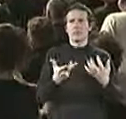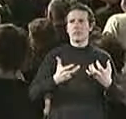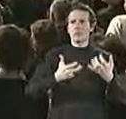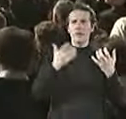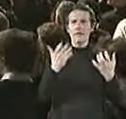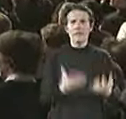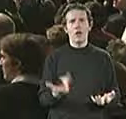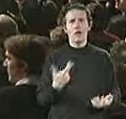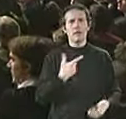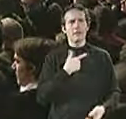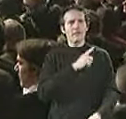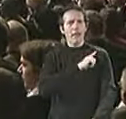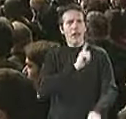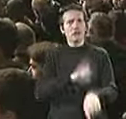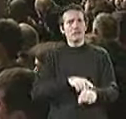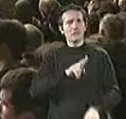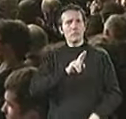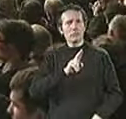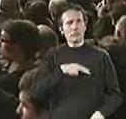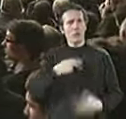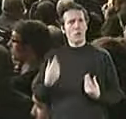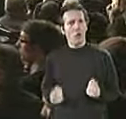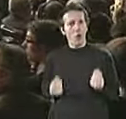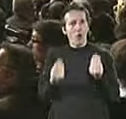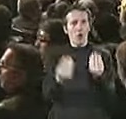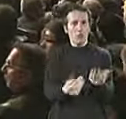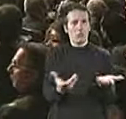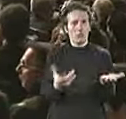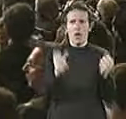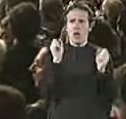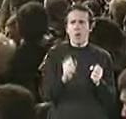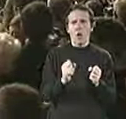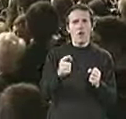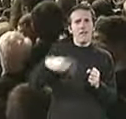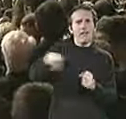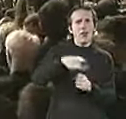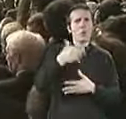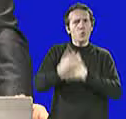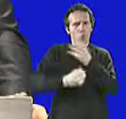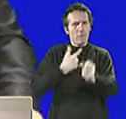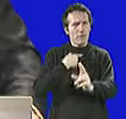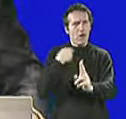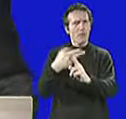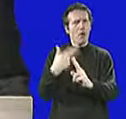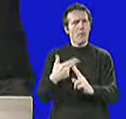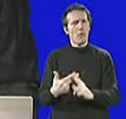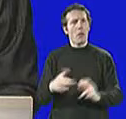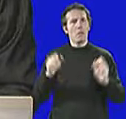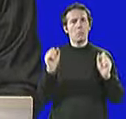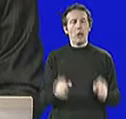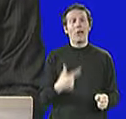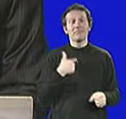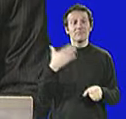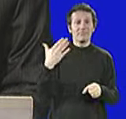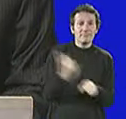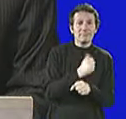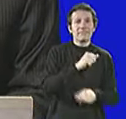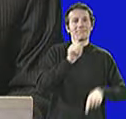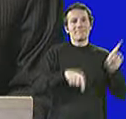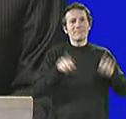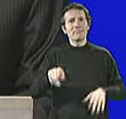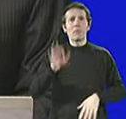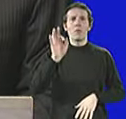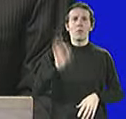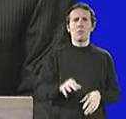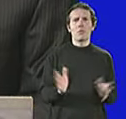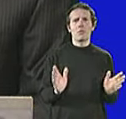offrir mon énergie et je veux tenter de répondre à leurs souffrances. Je n'y arriverai pas toujours,